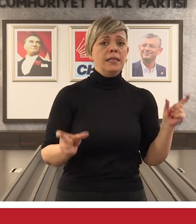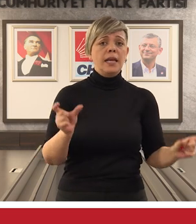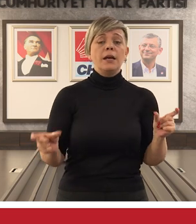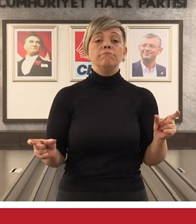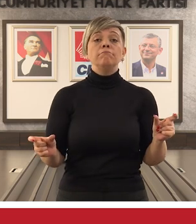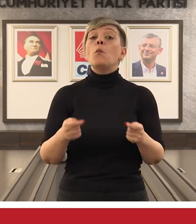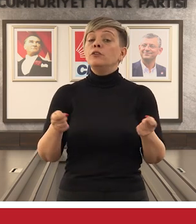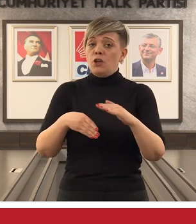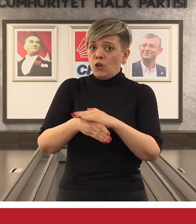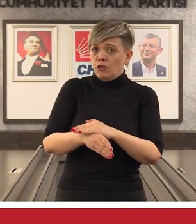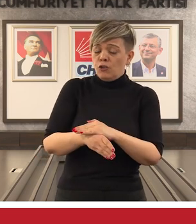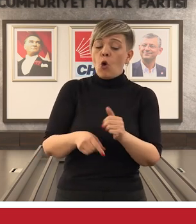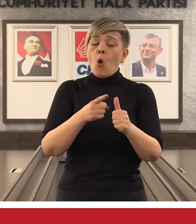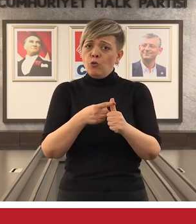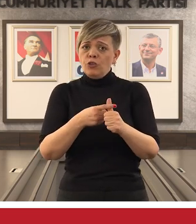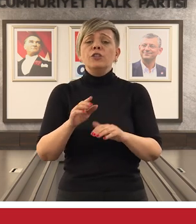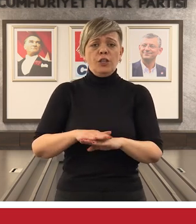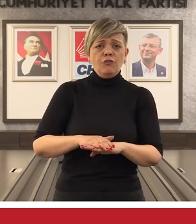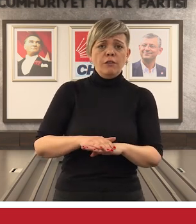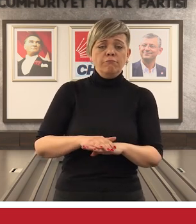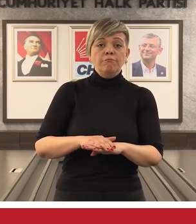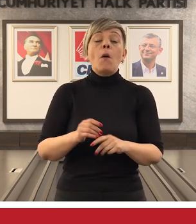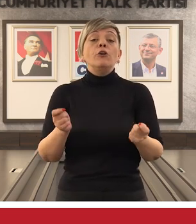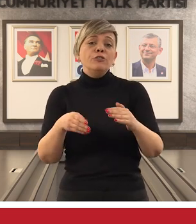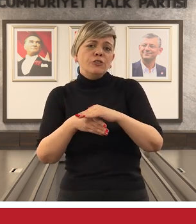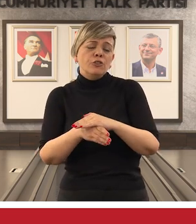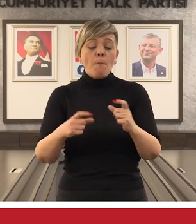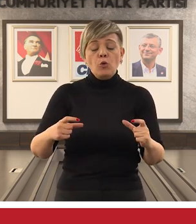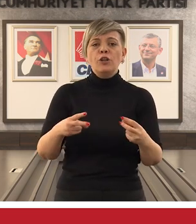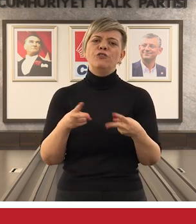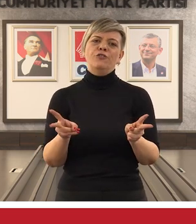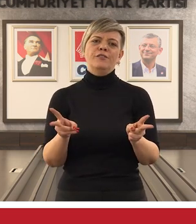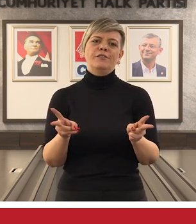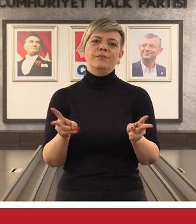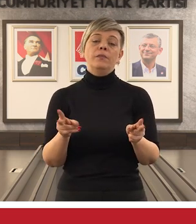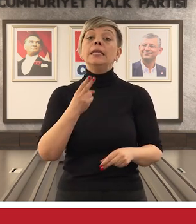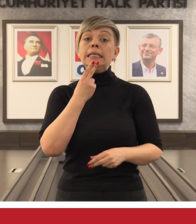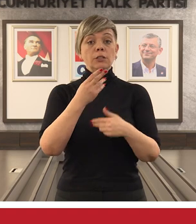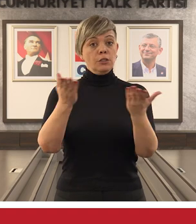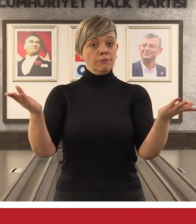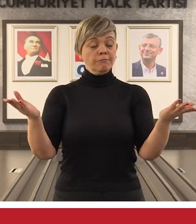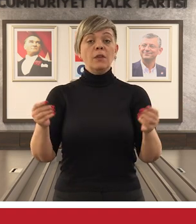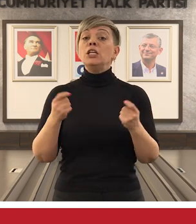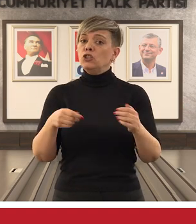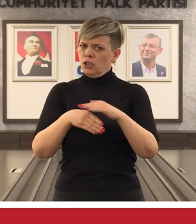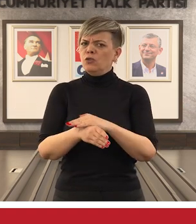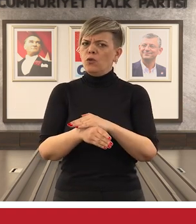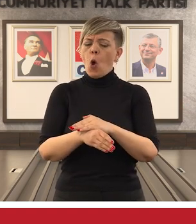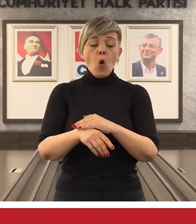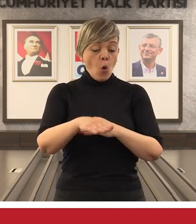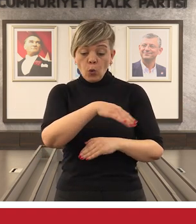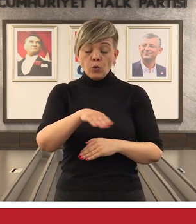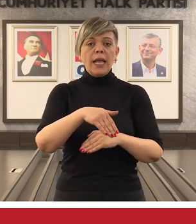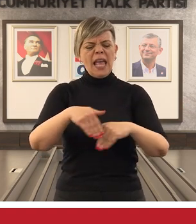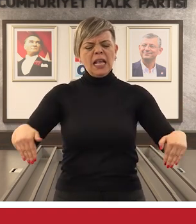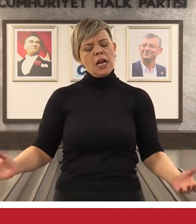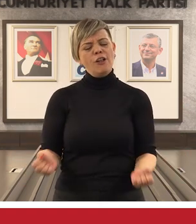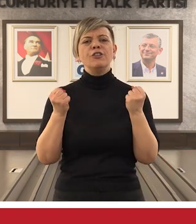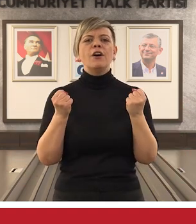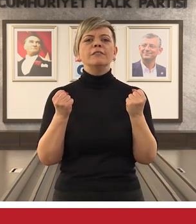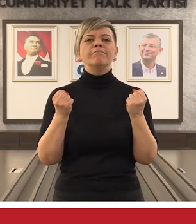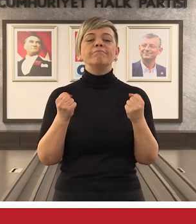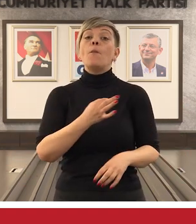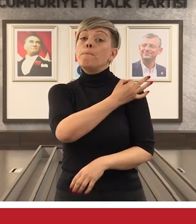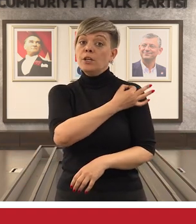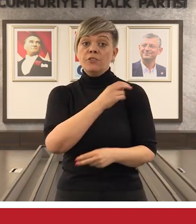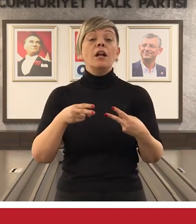engellilere istihdam önceliği tanıyacak istihdam büroları açacağız. Kadınların istihdamının önündeki engelleri